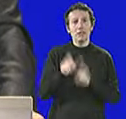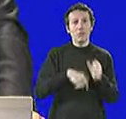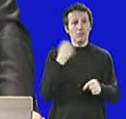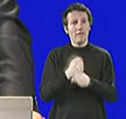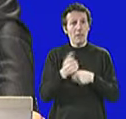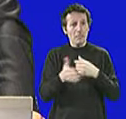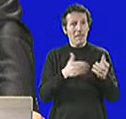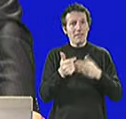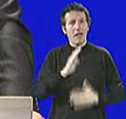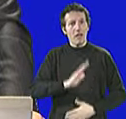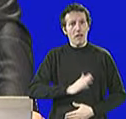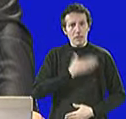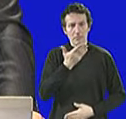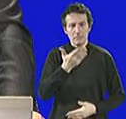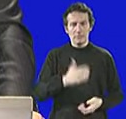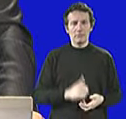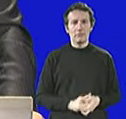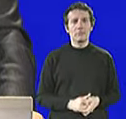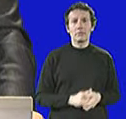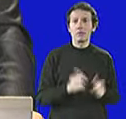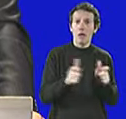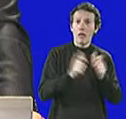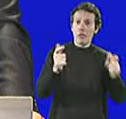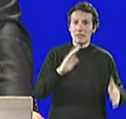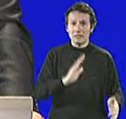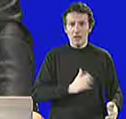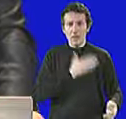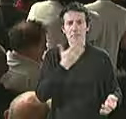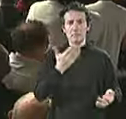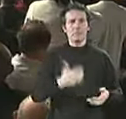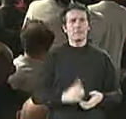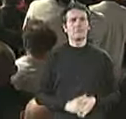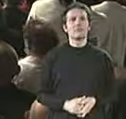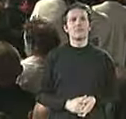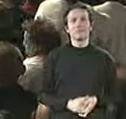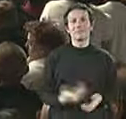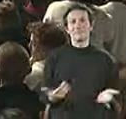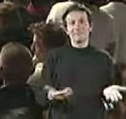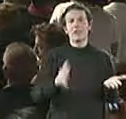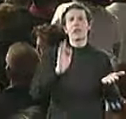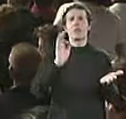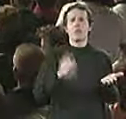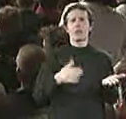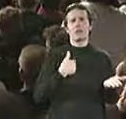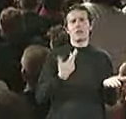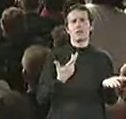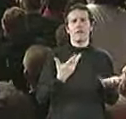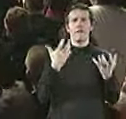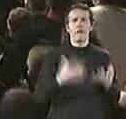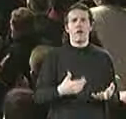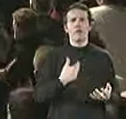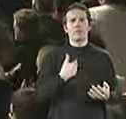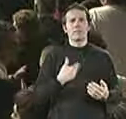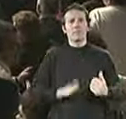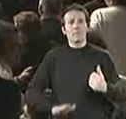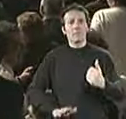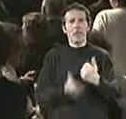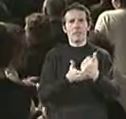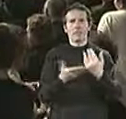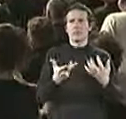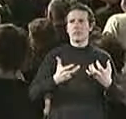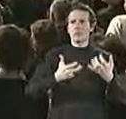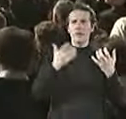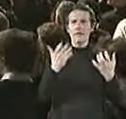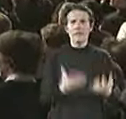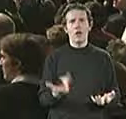métier, qui aiment leurs entreprises. Oui, je veux les aider. Je veux leur